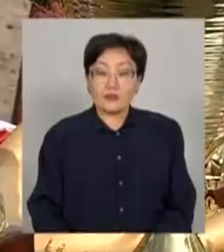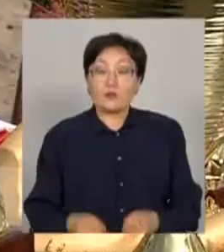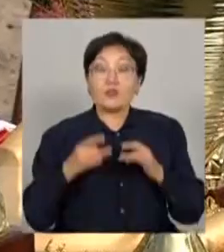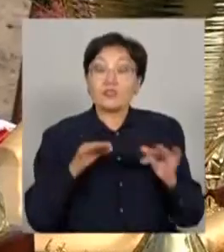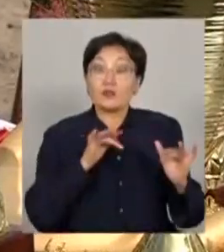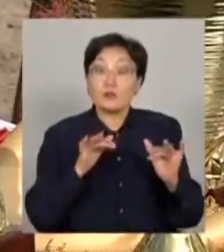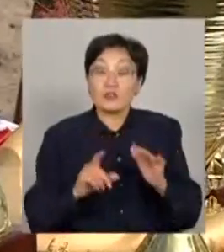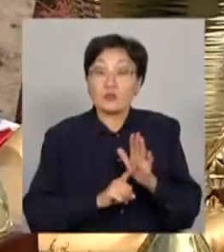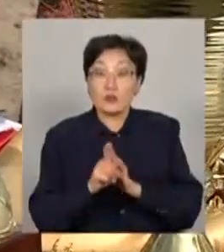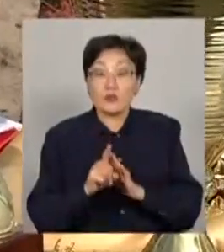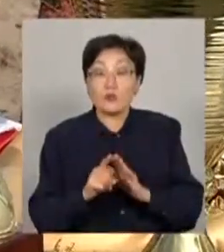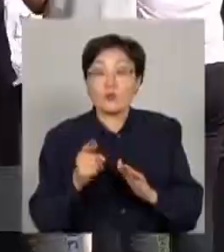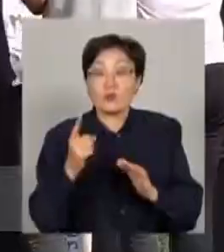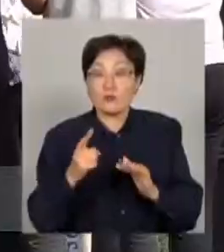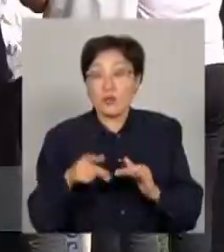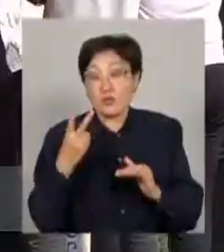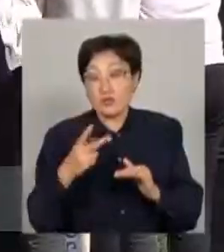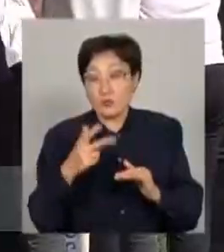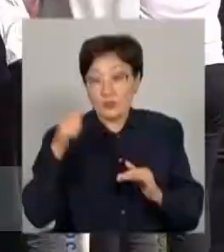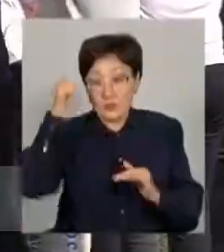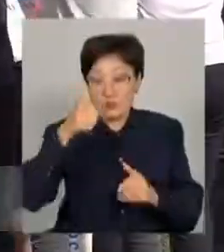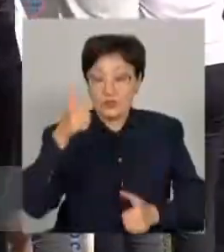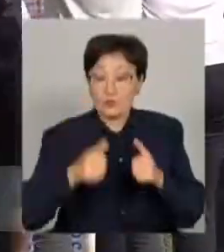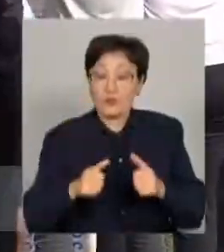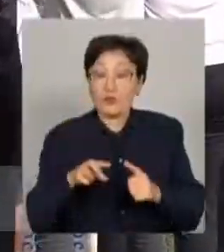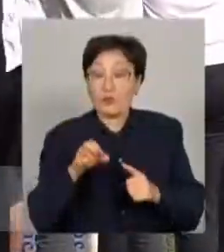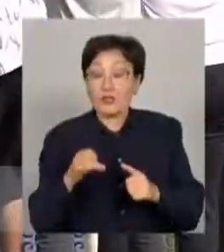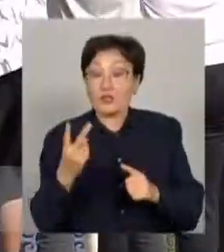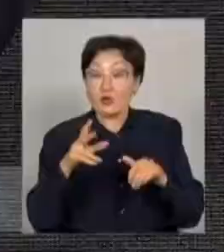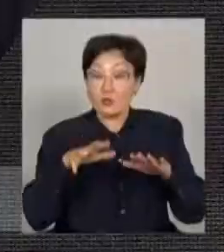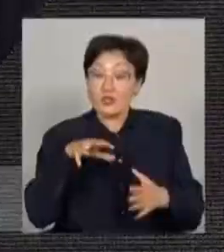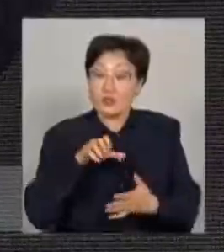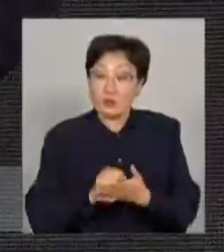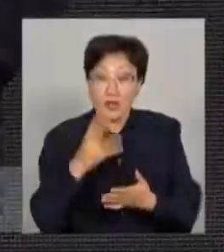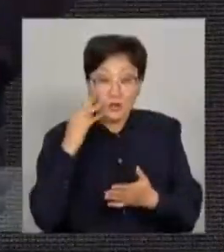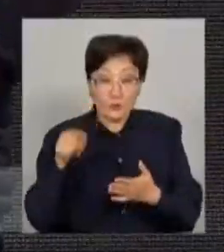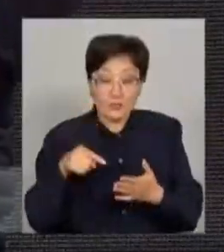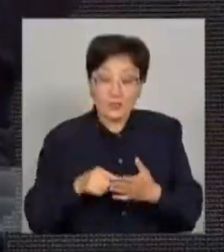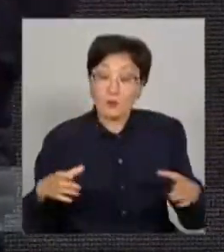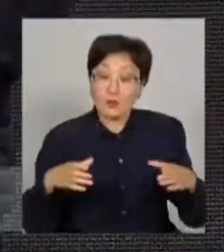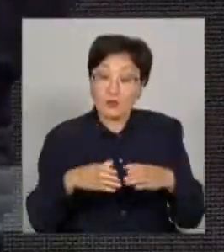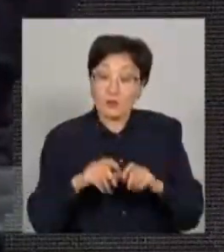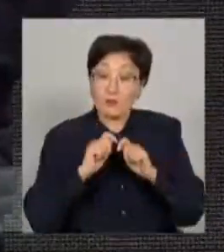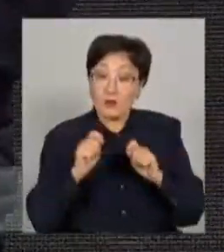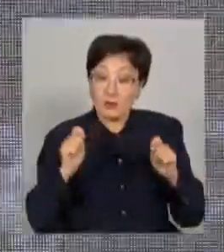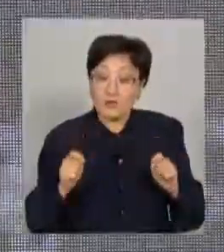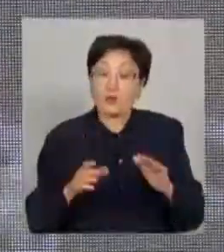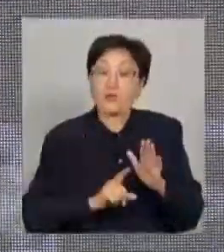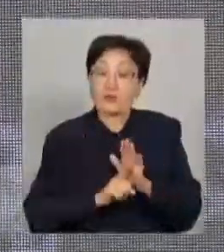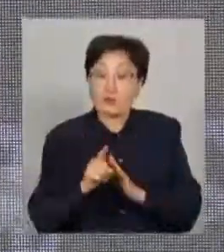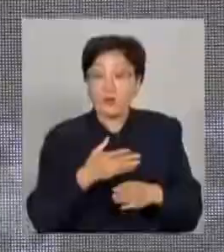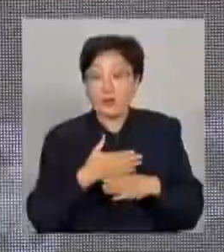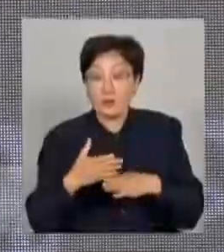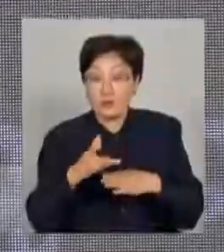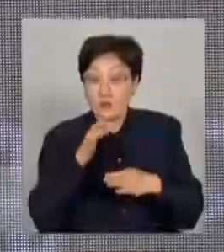Салтанатты шара алдымен Ұлы Дала жорығы 2023 марафон бәйгесінде 3-ші орын иемденген Алматы қаласының командасын марапаттаумен ашылды. Араға